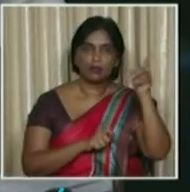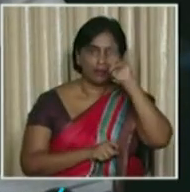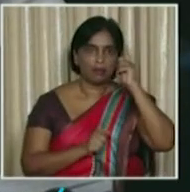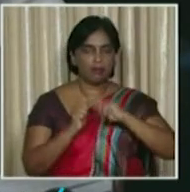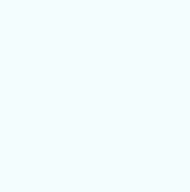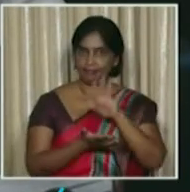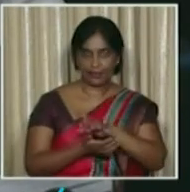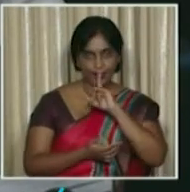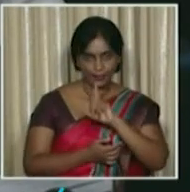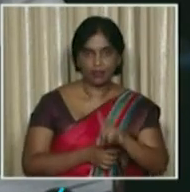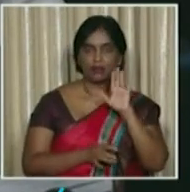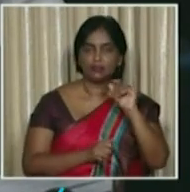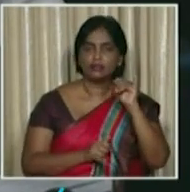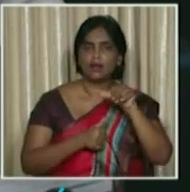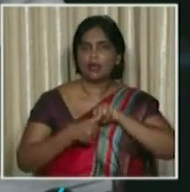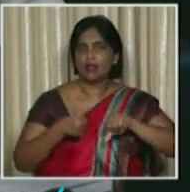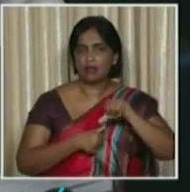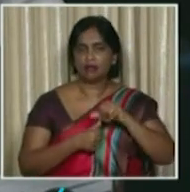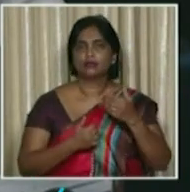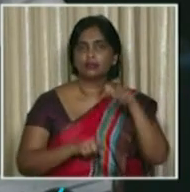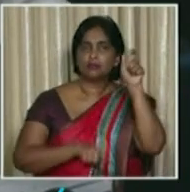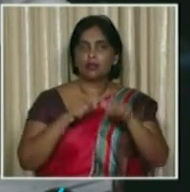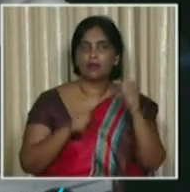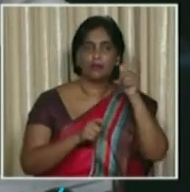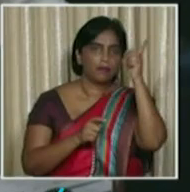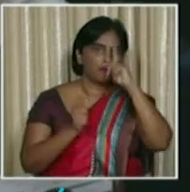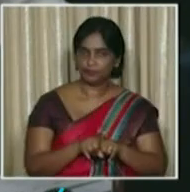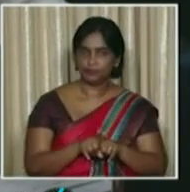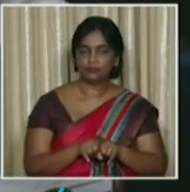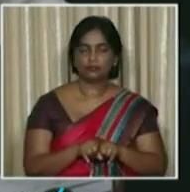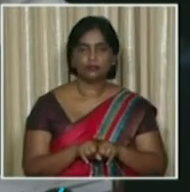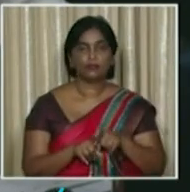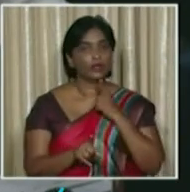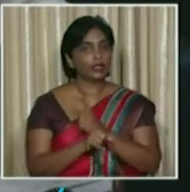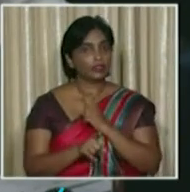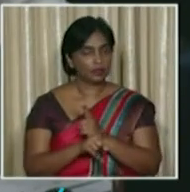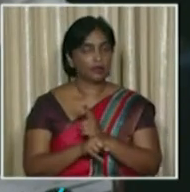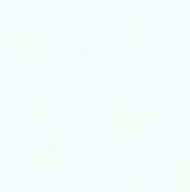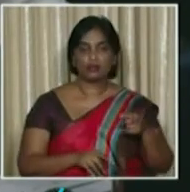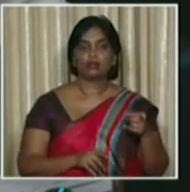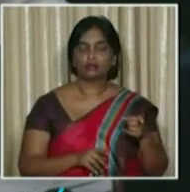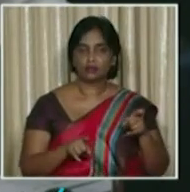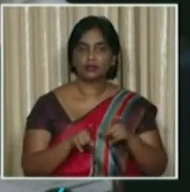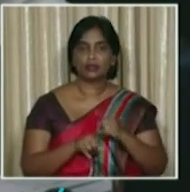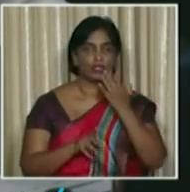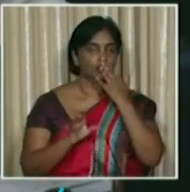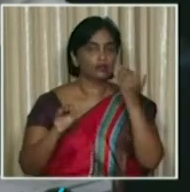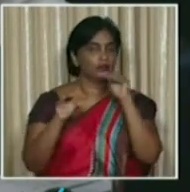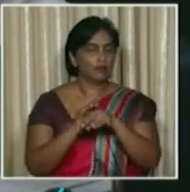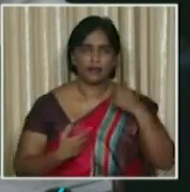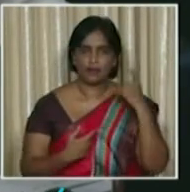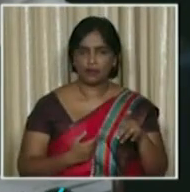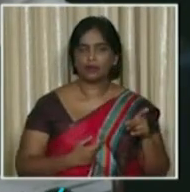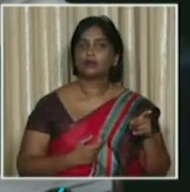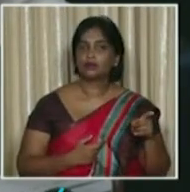ගෙවන්න තීරණය කරත් සමහර ආයතනවල අපේක්ෂකයන්ට මූලික වැටුප ලබා දීලා නැහැ ගුරුවරුන්ගේ ප්‍රධාන ප්‍රශ්නයක් තියෙනවා පාසල් යාමට නොහැකි නැතිවීම